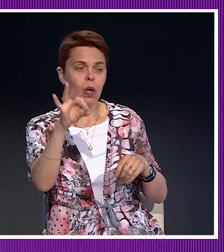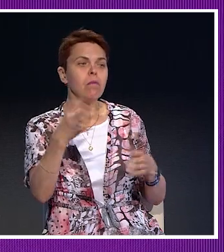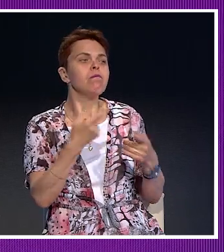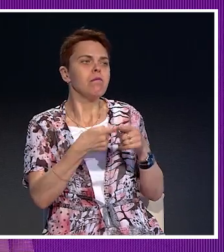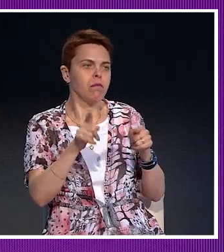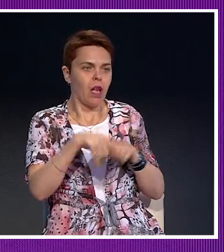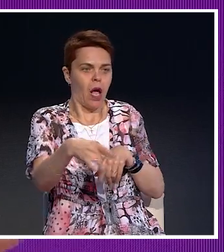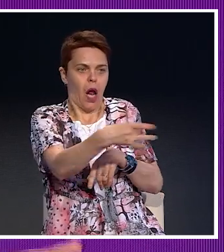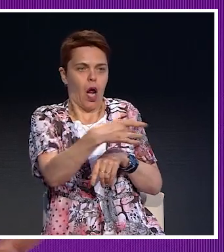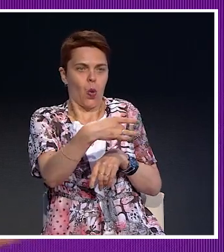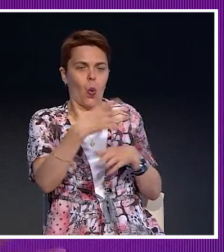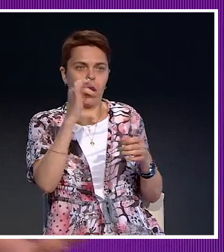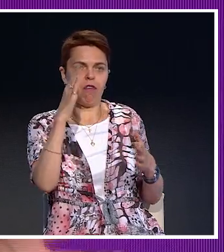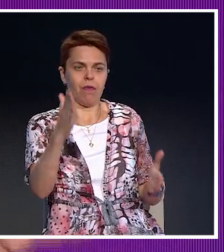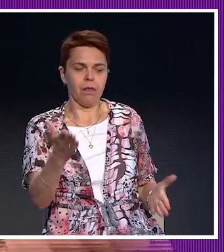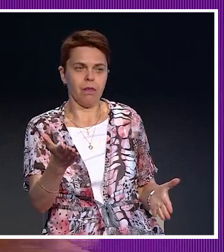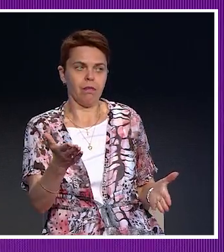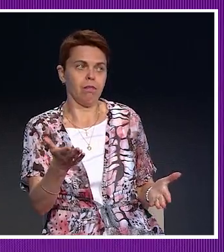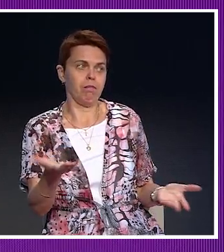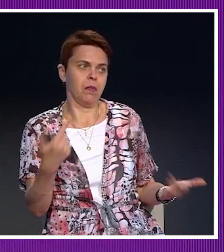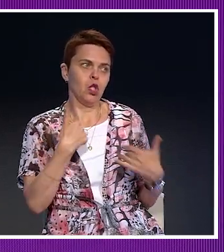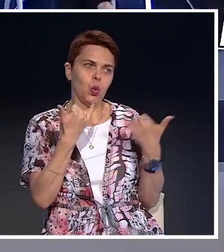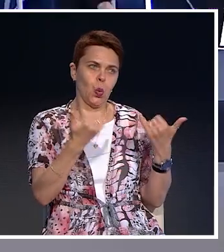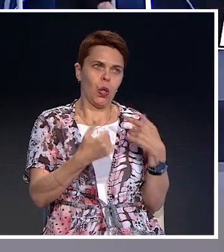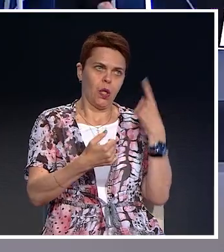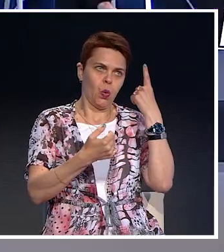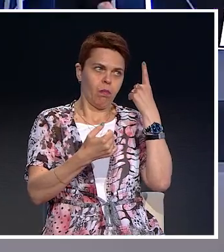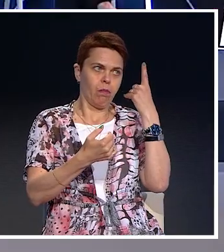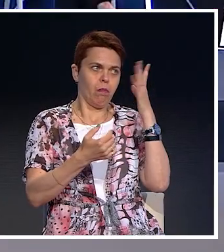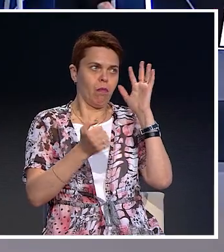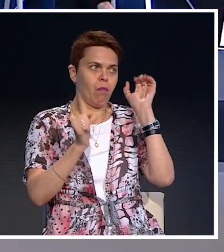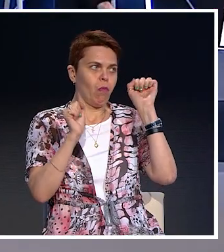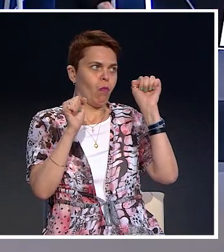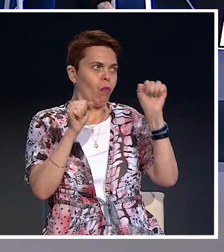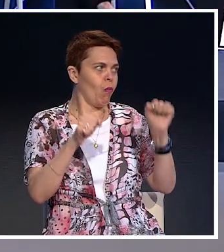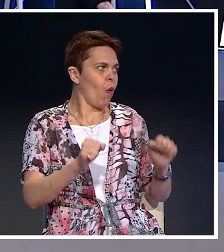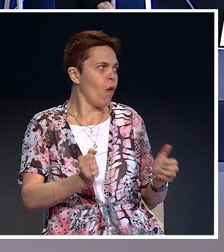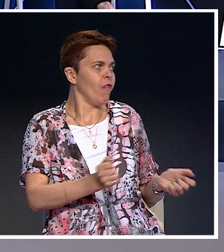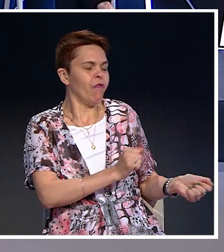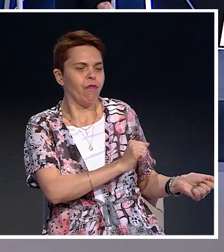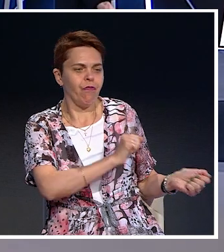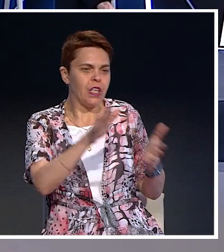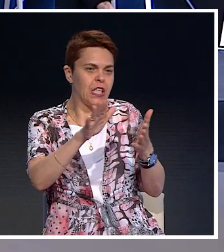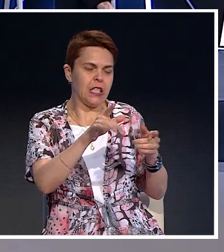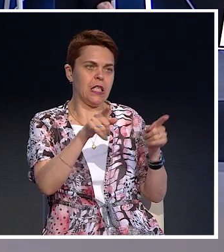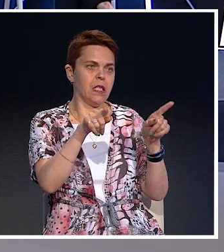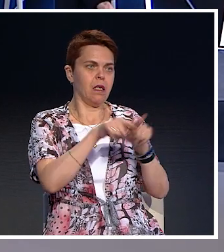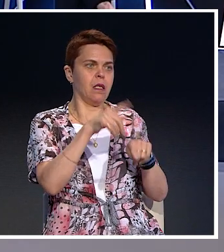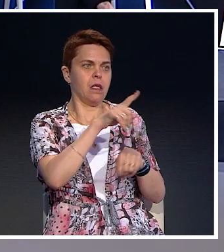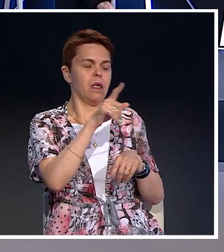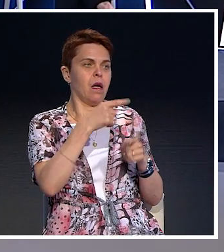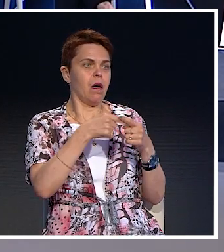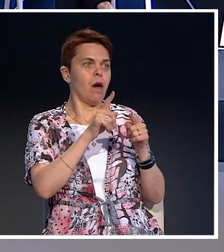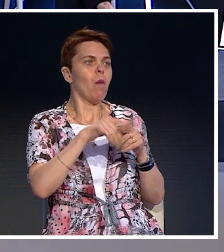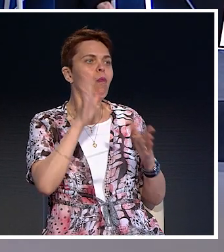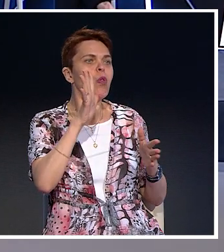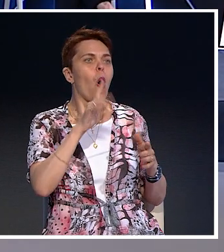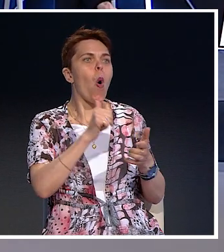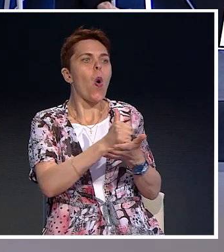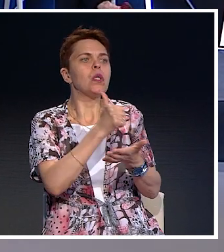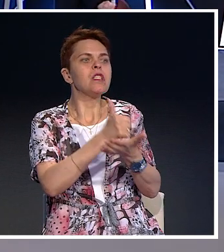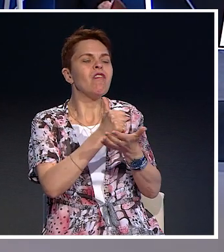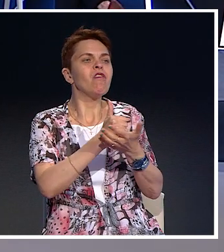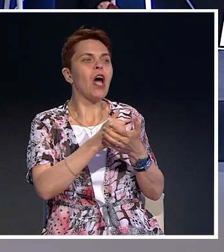рівні районів. Тому я сьогодні, думаю, можна за скобки винести питання районних рад. Основна боротьба